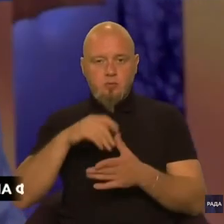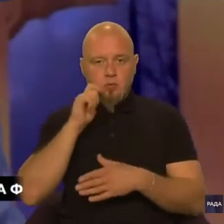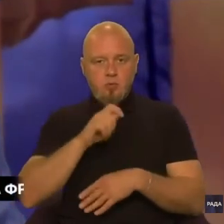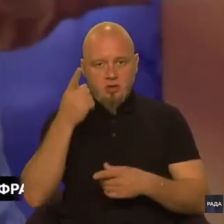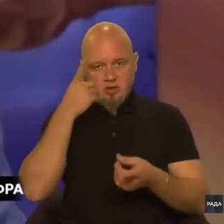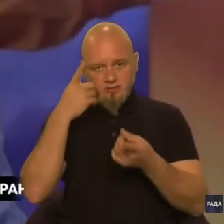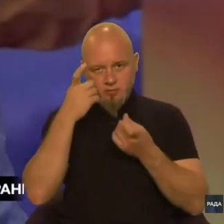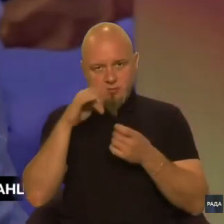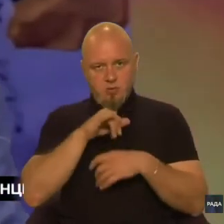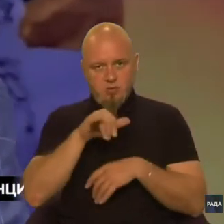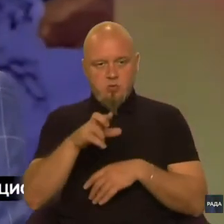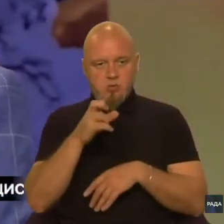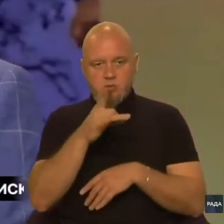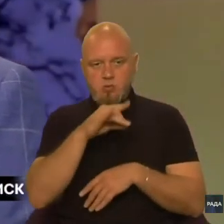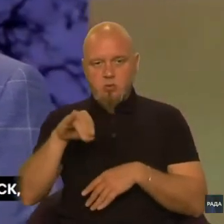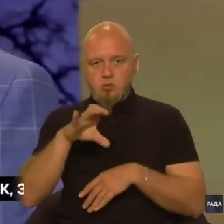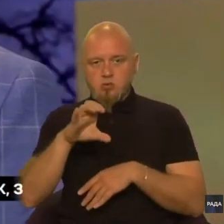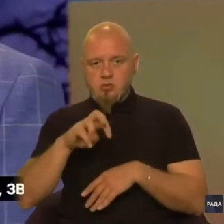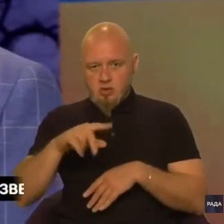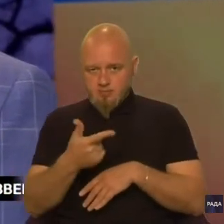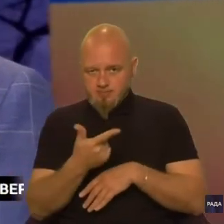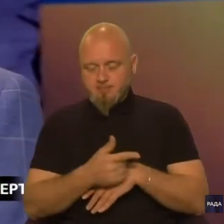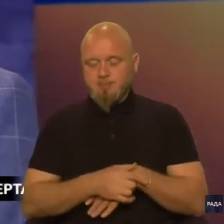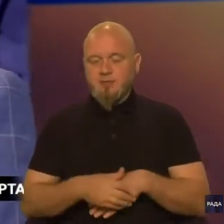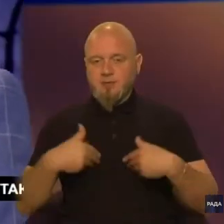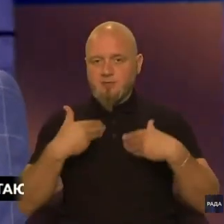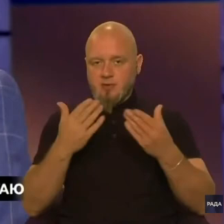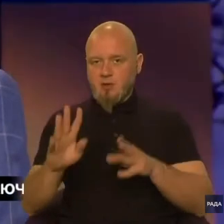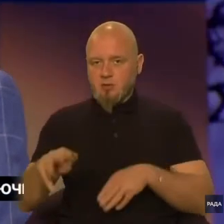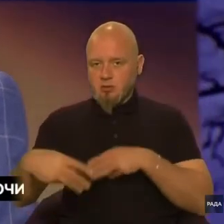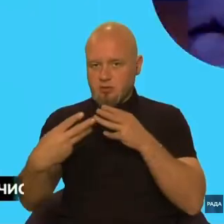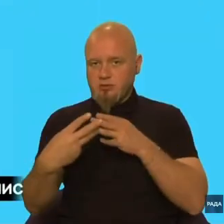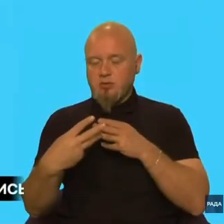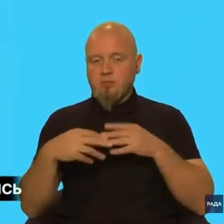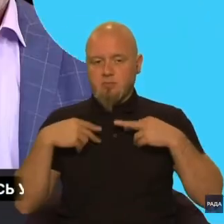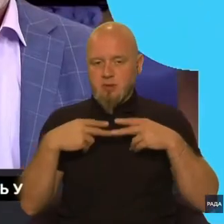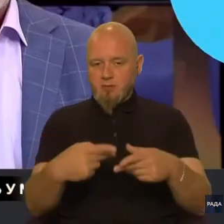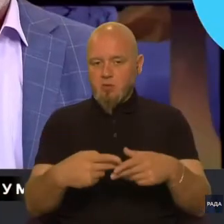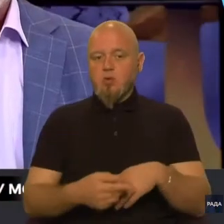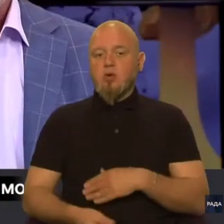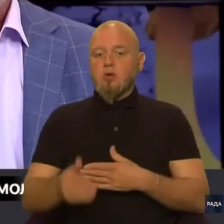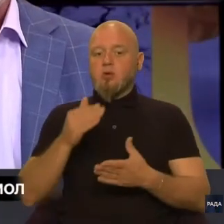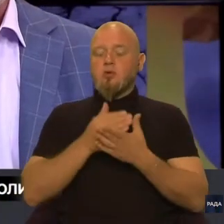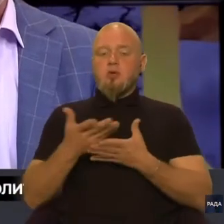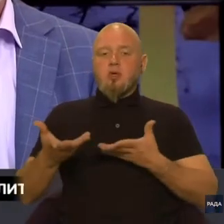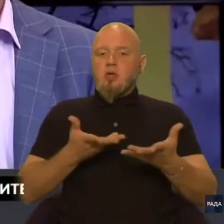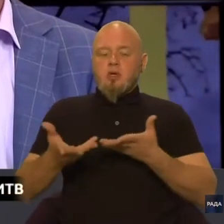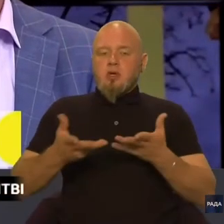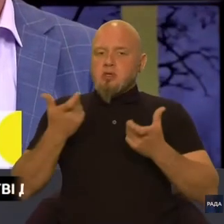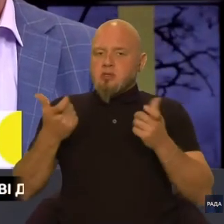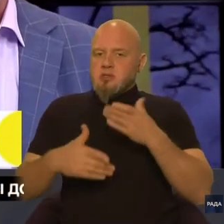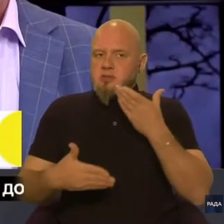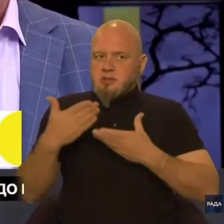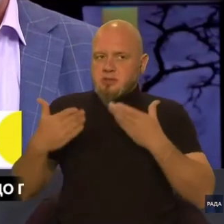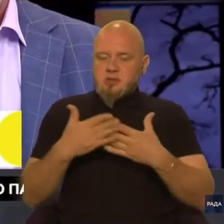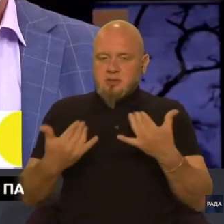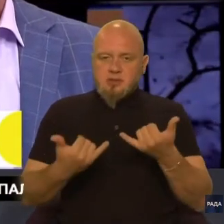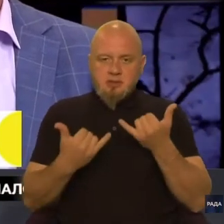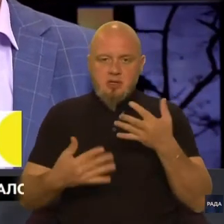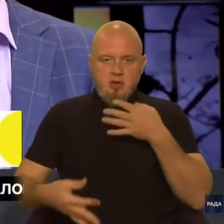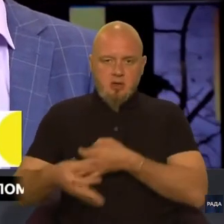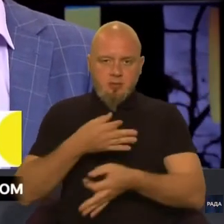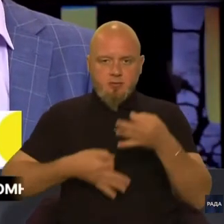укрінформу у Брюсселі ми це Вітаю вас наживо в ефірі марафону тож які санкції зараз